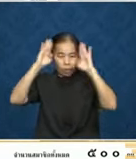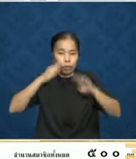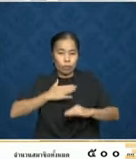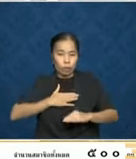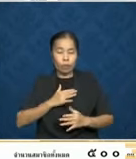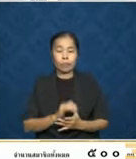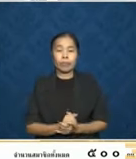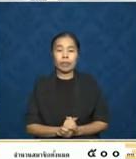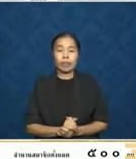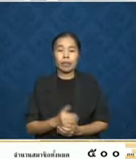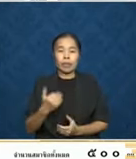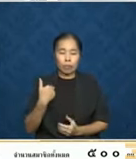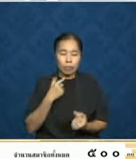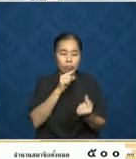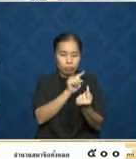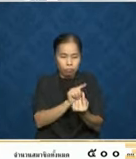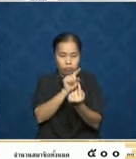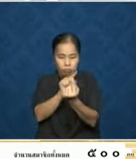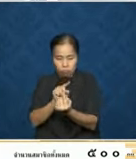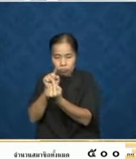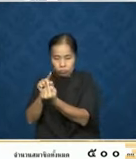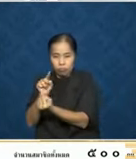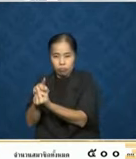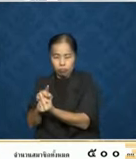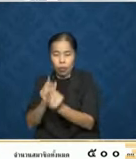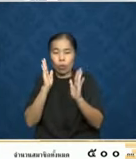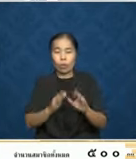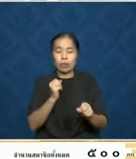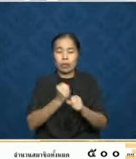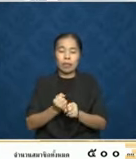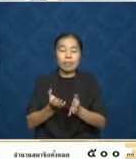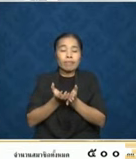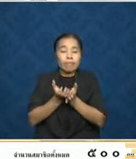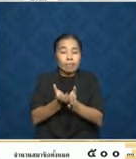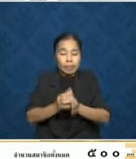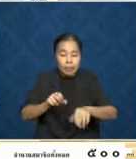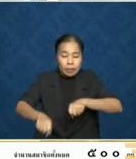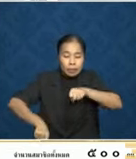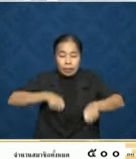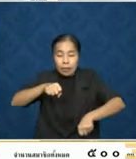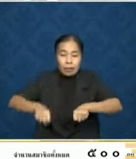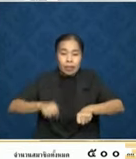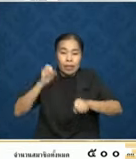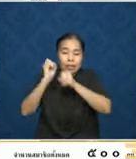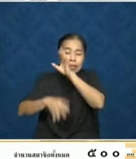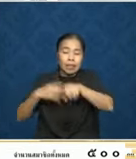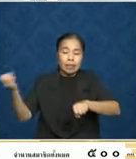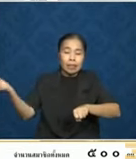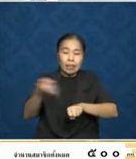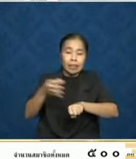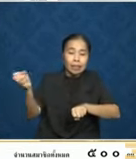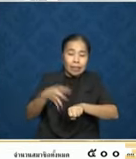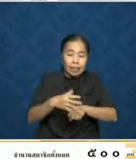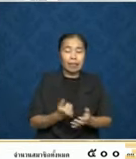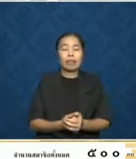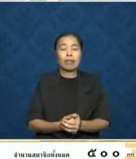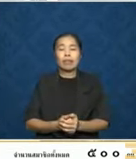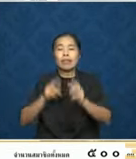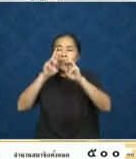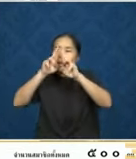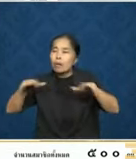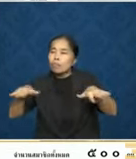มเจอคนที่เกี่ยวข้องกับขยะเนี่ยในระดับพื้นที่ซาเล้งคนเก็บขยะครับแล้วก็ผู้ประกอบการระดับเล็กๆน